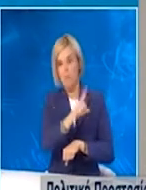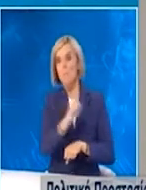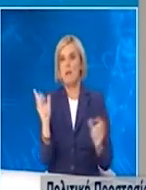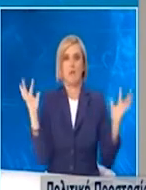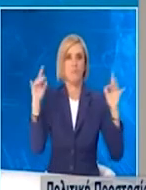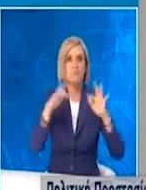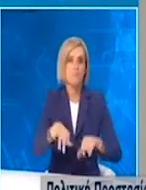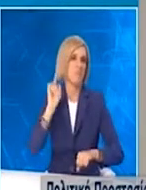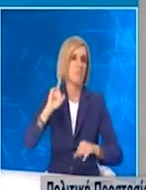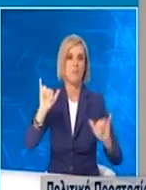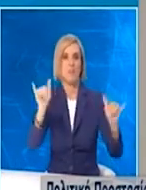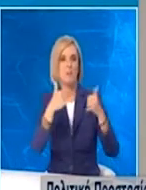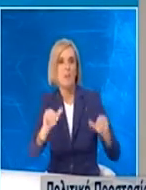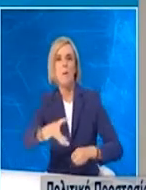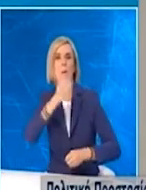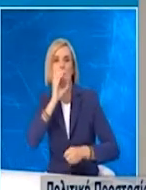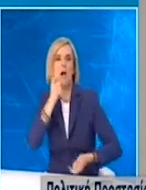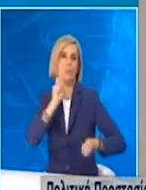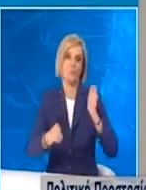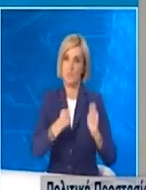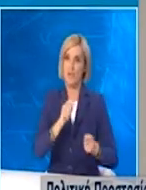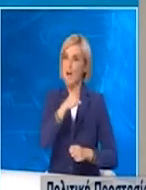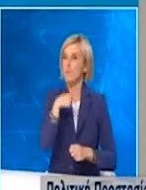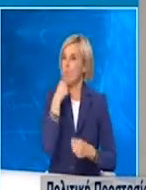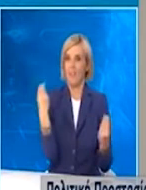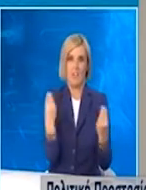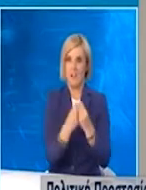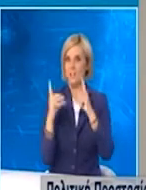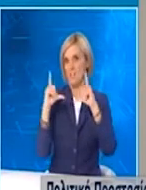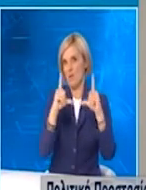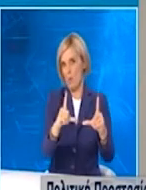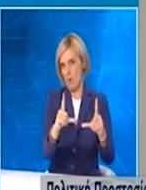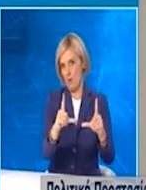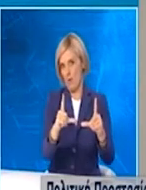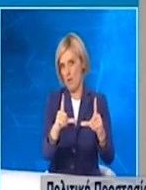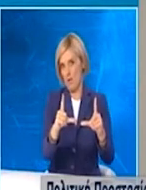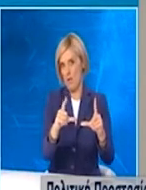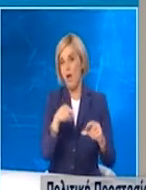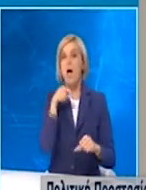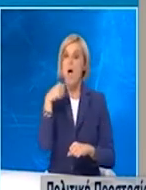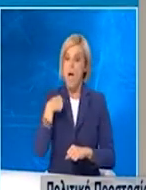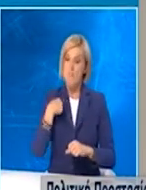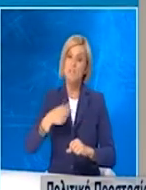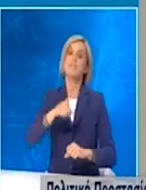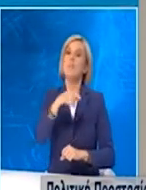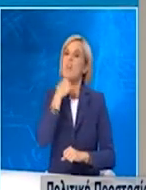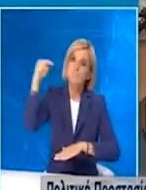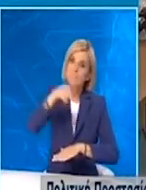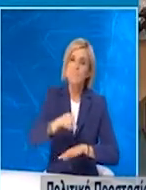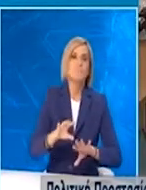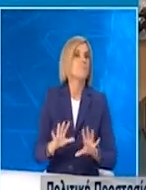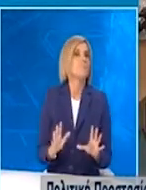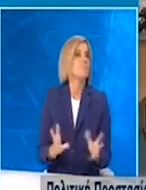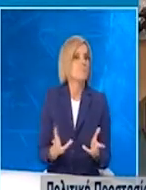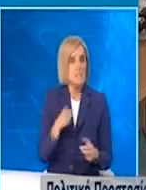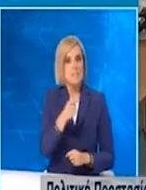επαναλάβω ότι δεν είναι η εικόνα που θέλουμε να βλέπουμε. Και πως τόσο εκεί, όσο και οπουδήποτε αλλού, καταδικάζουμε αυτά τα φαινόμενα.